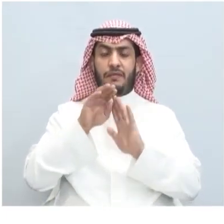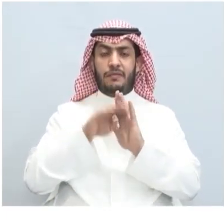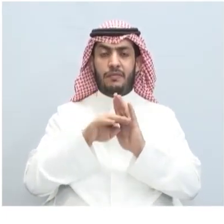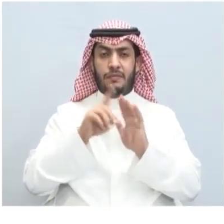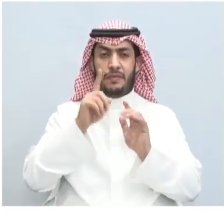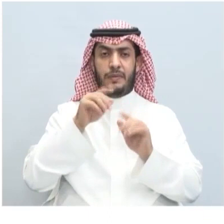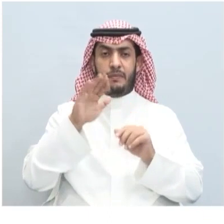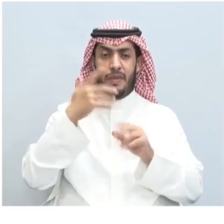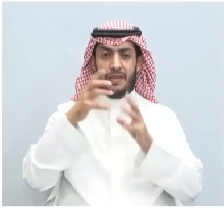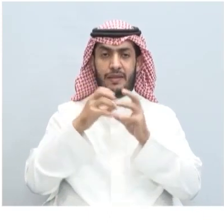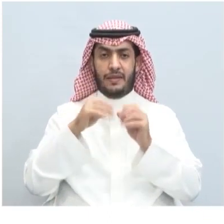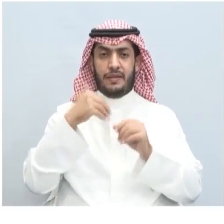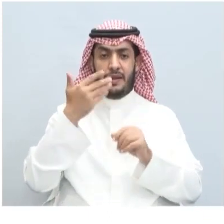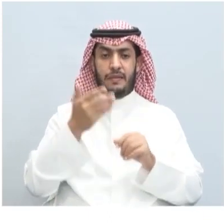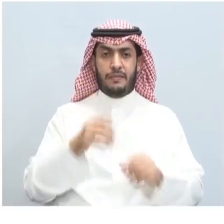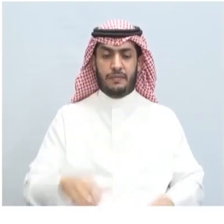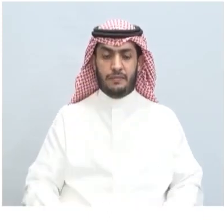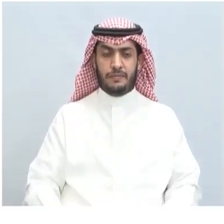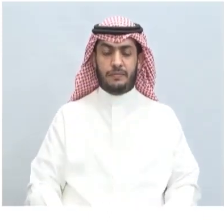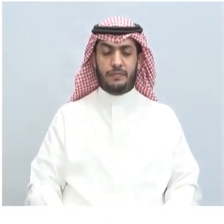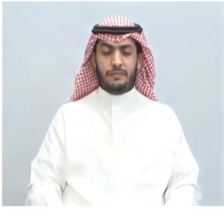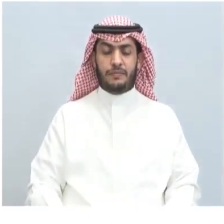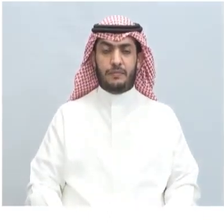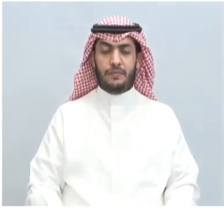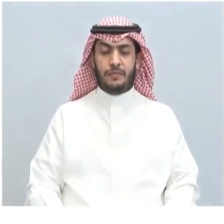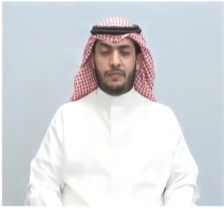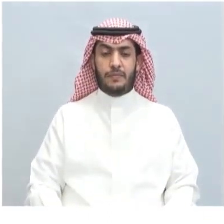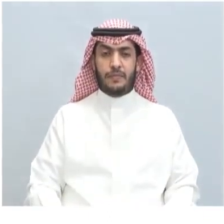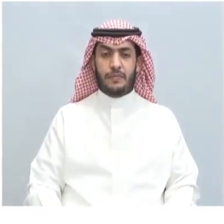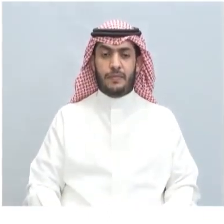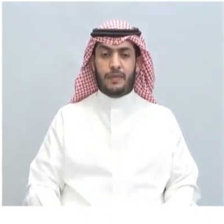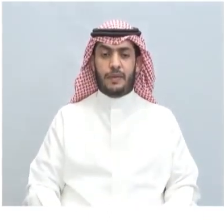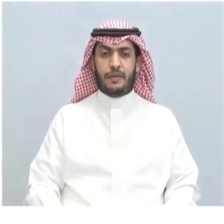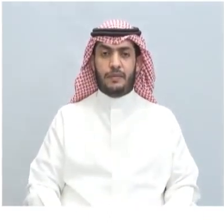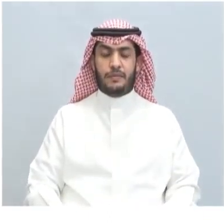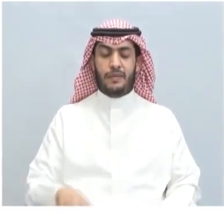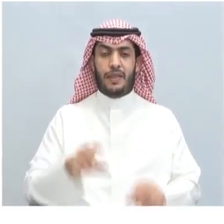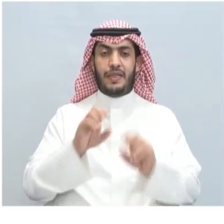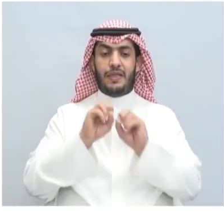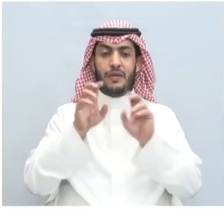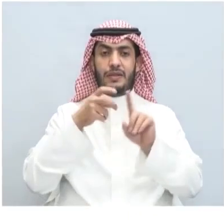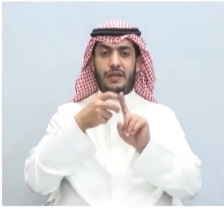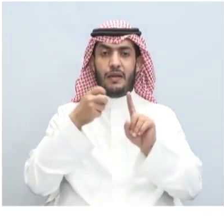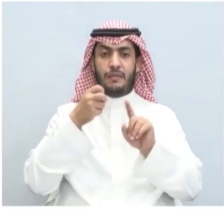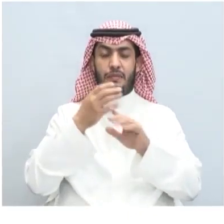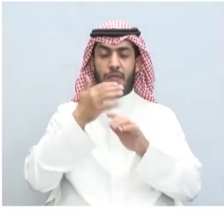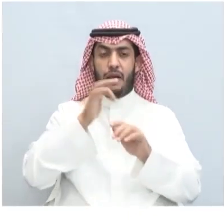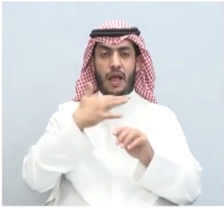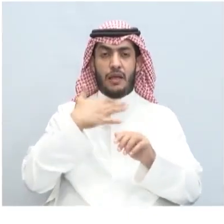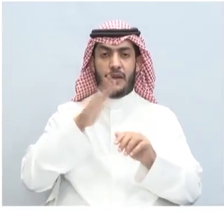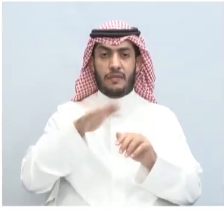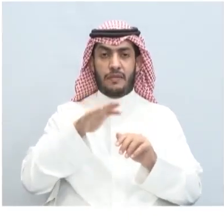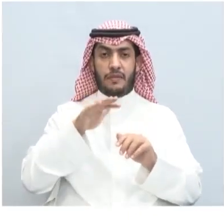اقل وسنا اخذ امثله لكي تتضح هذه الصوره في نهايه هذا الدرس اذا التوزيعات السهميه هل